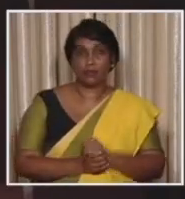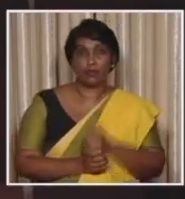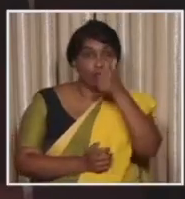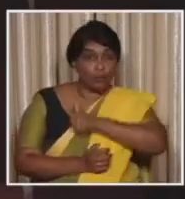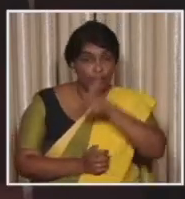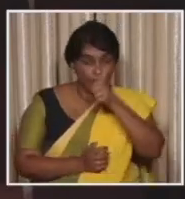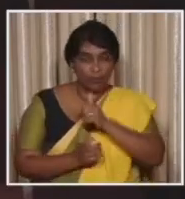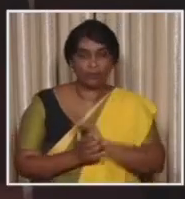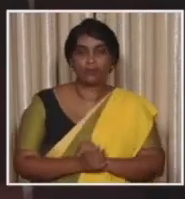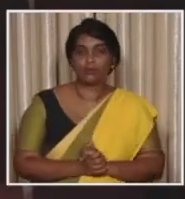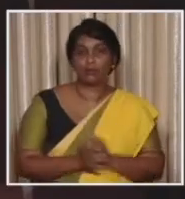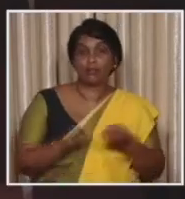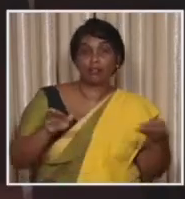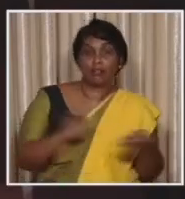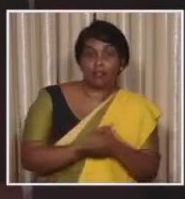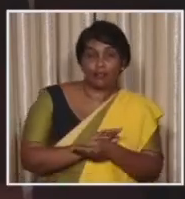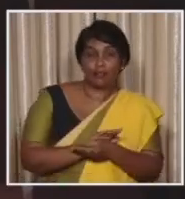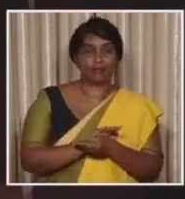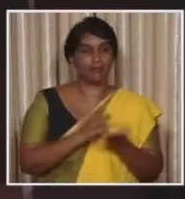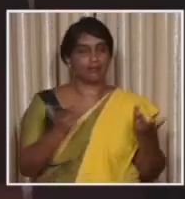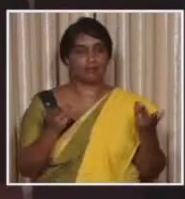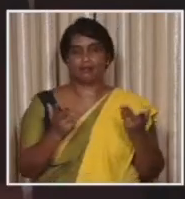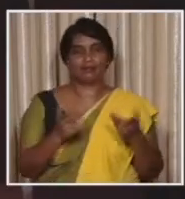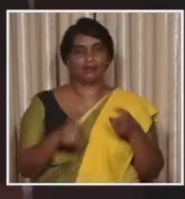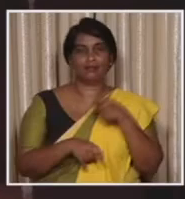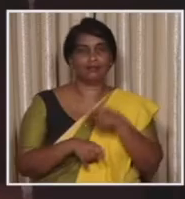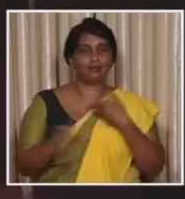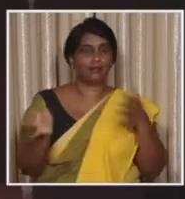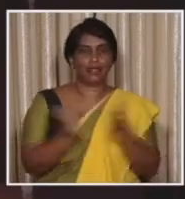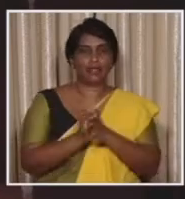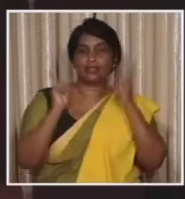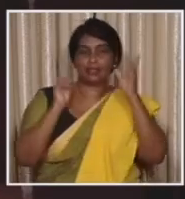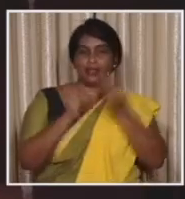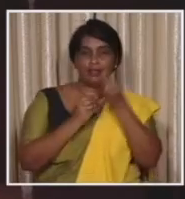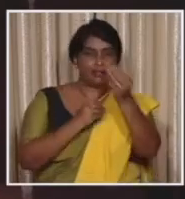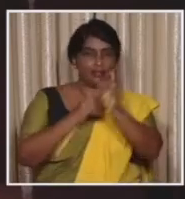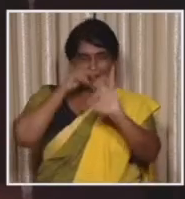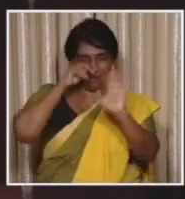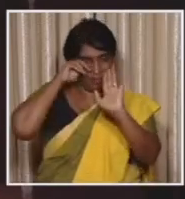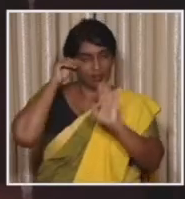හොරුන්ට අල්ලස්කාරයින්ට මේකත් එක්ක සෙල්ලම් කරන්න දෙන්න බෑ